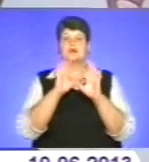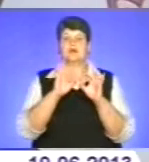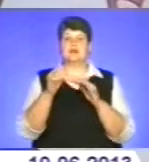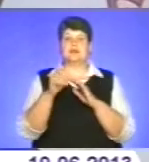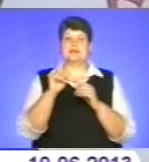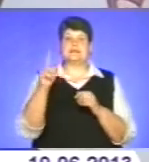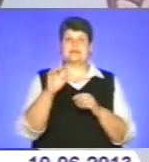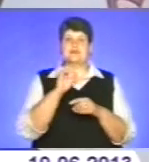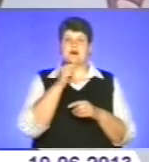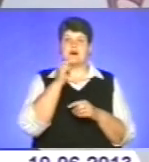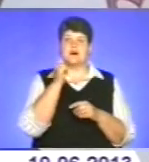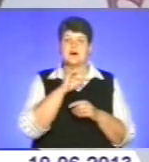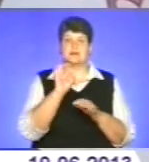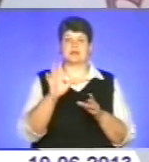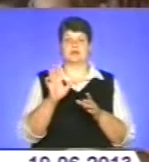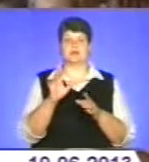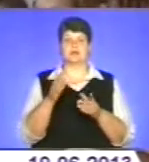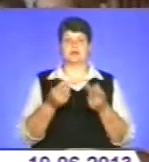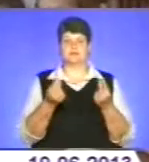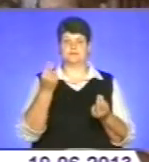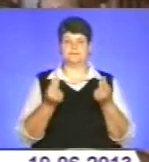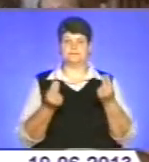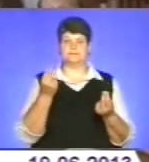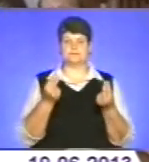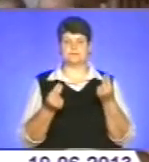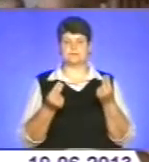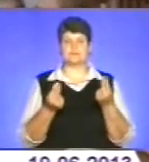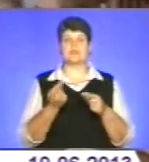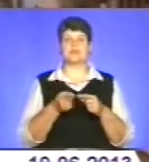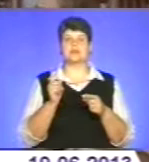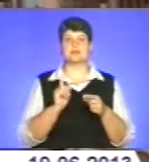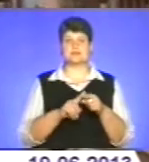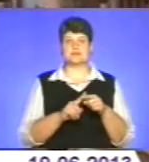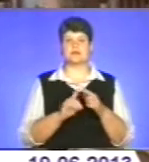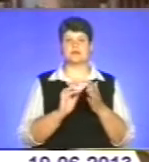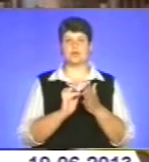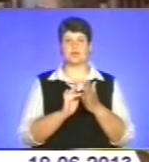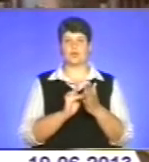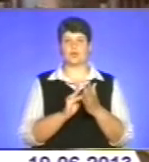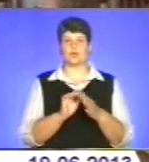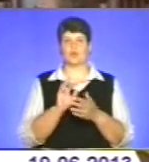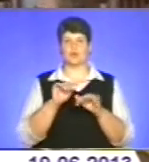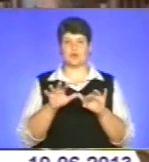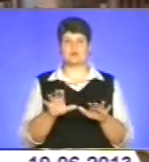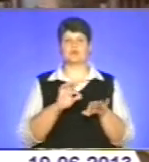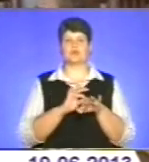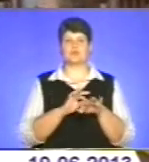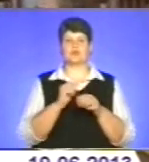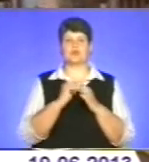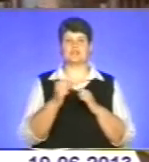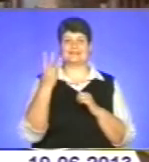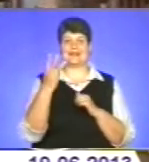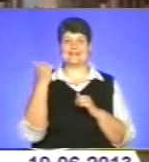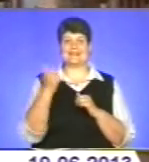та поринали у рухливі ігри. Цей круїз у нас проходить кожен третій тиждень